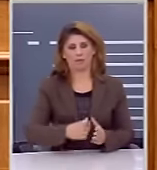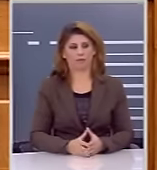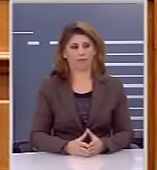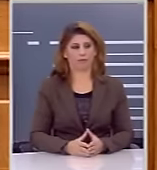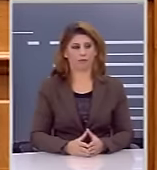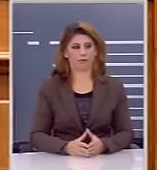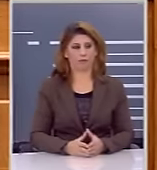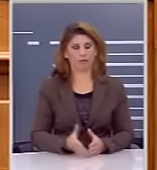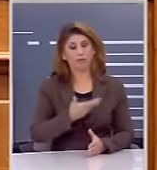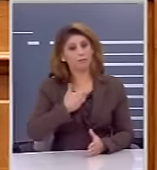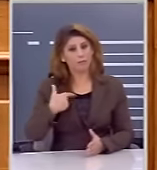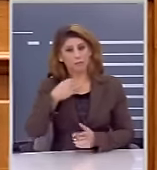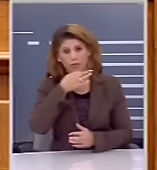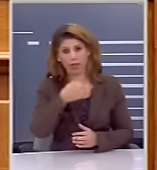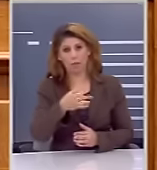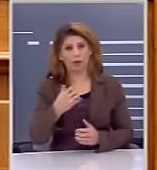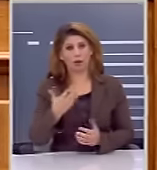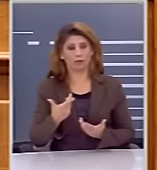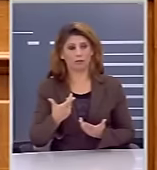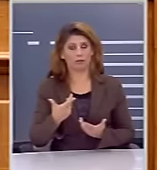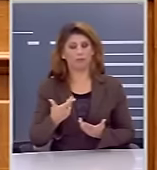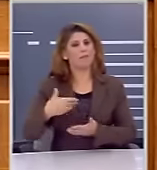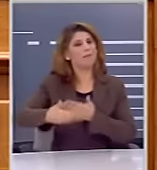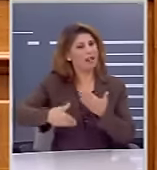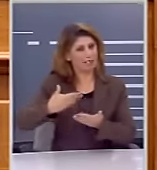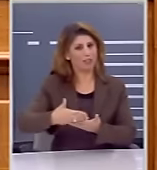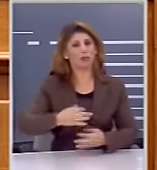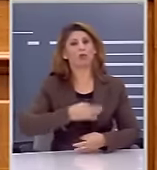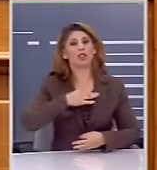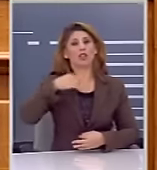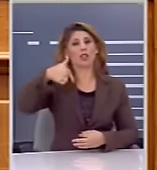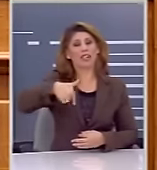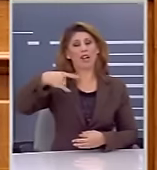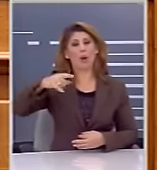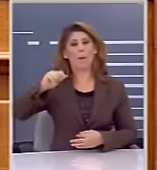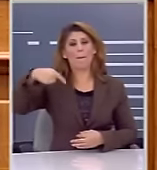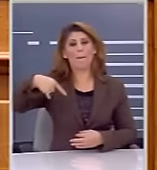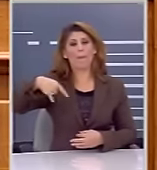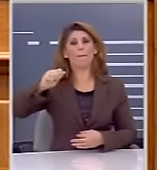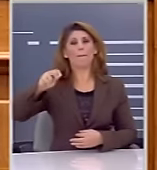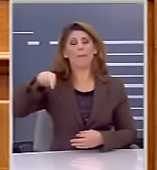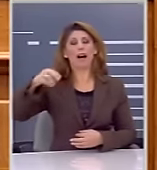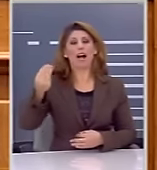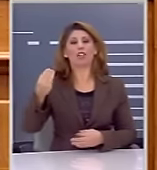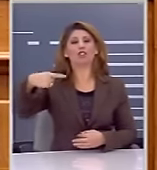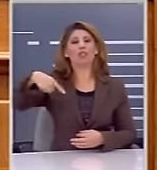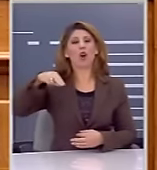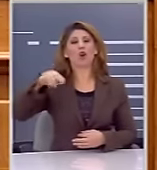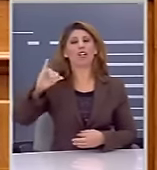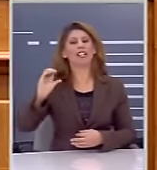Εμείς πάντως δηλώνουμε ότι την παράδοση του κυρίου Γιάννου Παπαντονίου, τον οποίο υπηρετήσατε, δεν πρόκειται να την